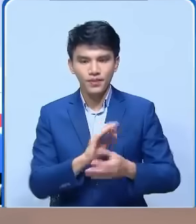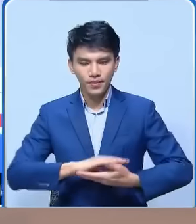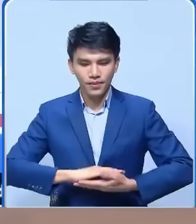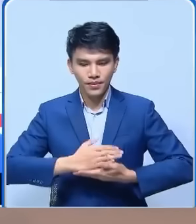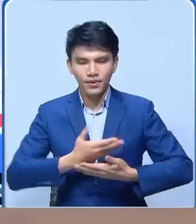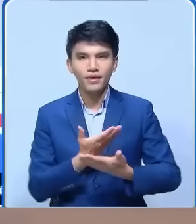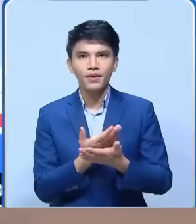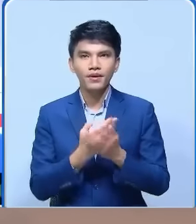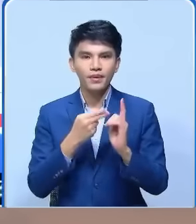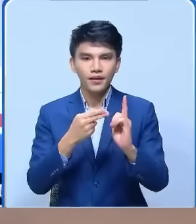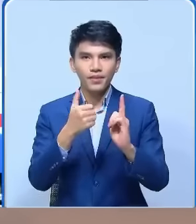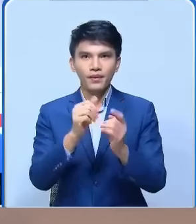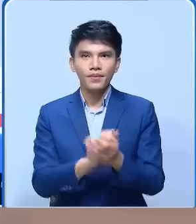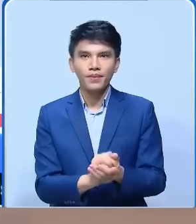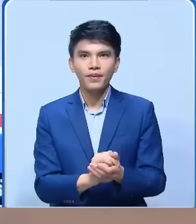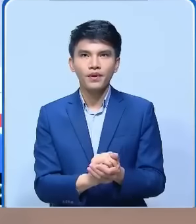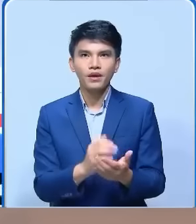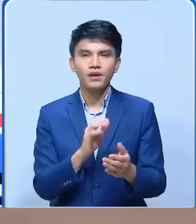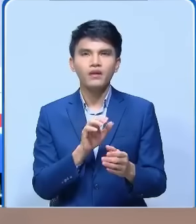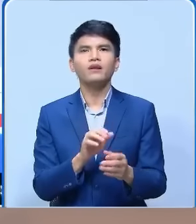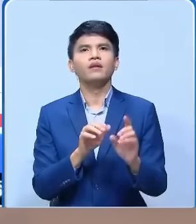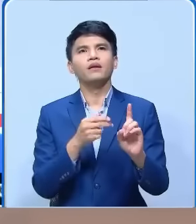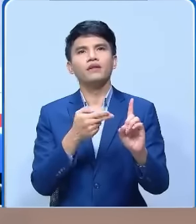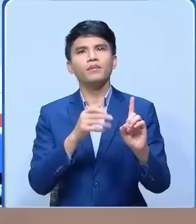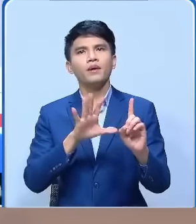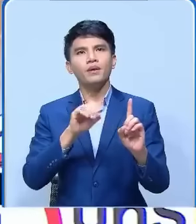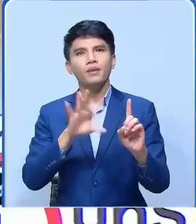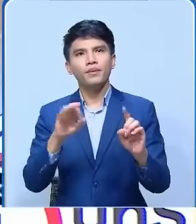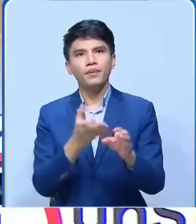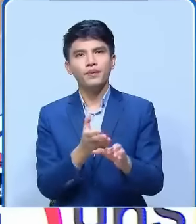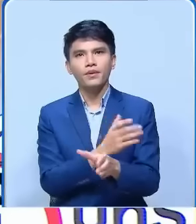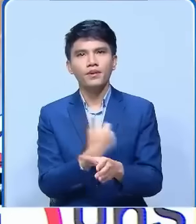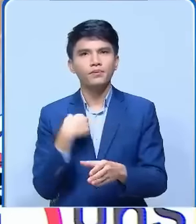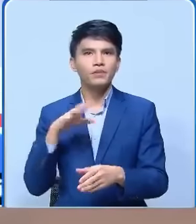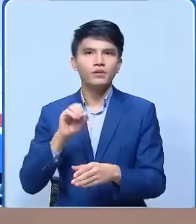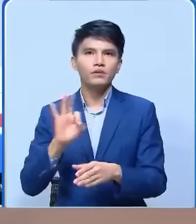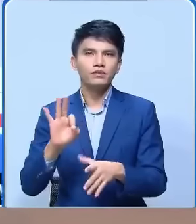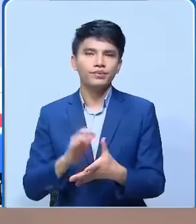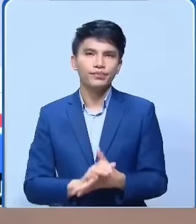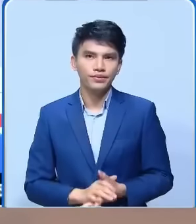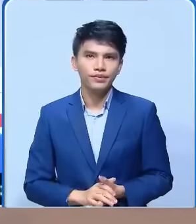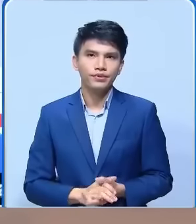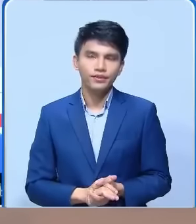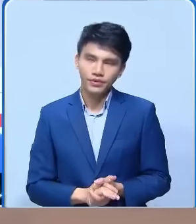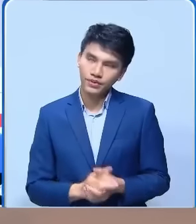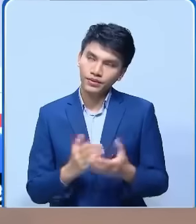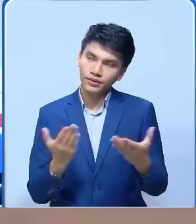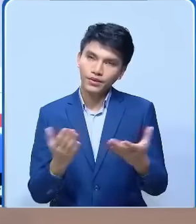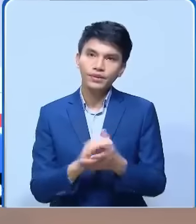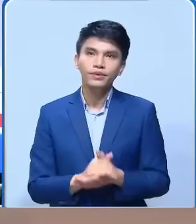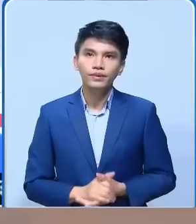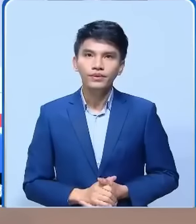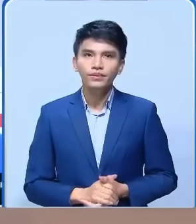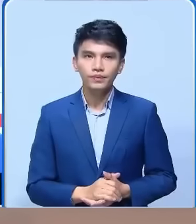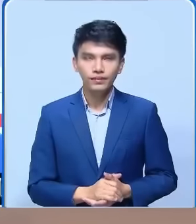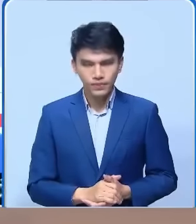ขาได้เงินหมื่นอ่ะยอดเงินในบัญชี1,059 บาทอ่ะ ก็แสดงว่าก่อนหน้านี้มีอยู่59บาท ติดบัญชีอยู่59บาทอ่ะมันหมดแล้ว แต่ว่าคุณเห็น